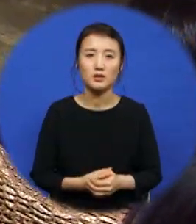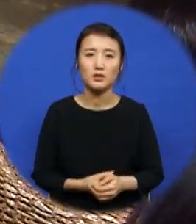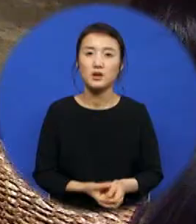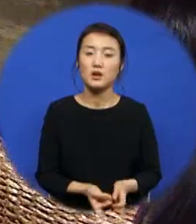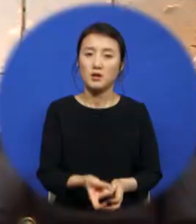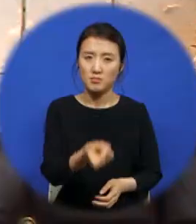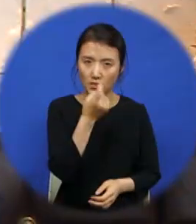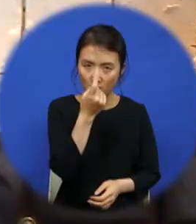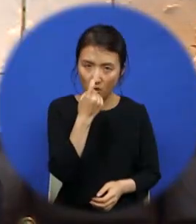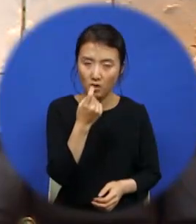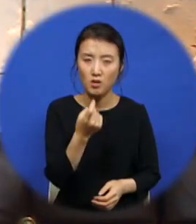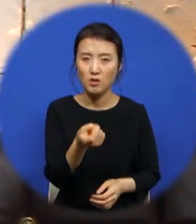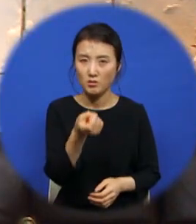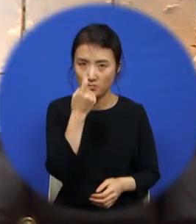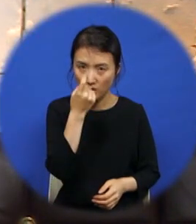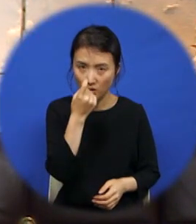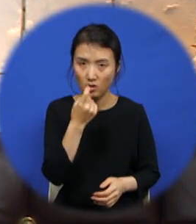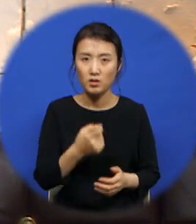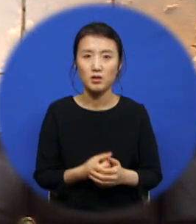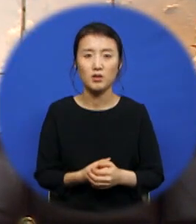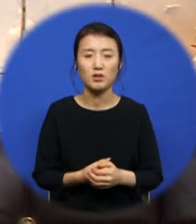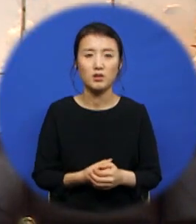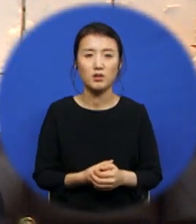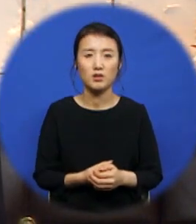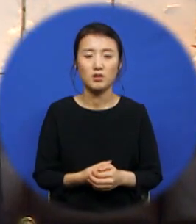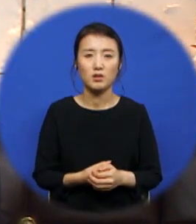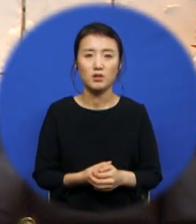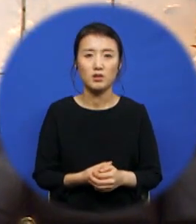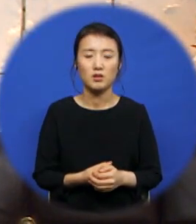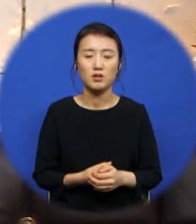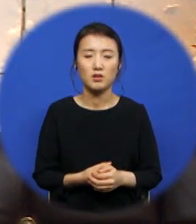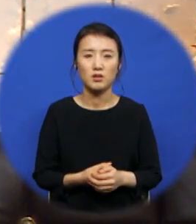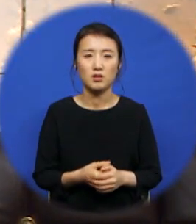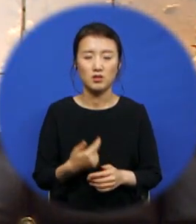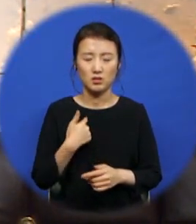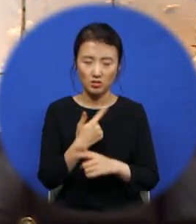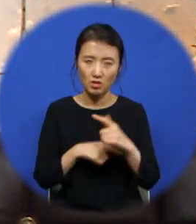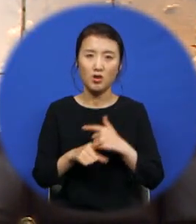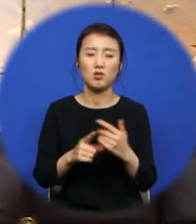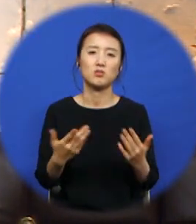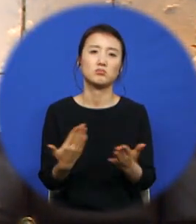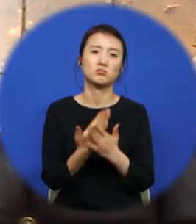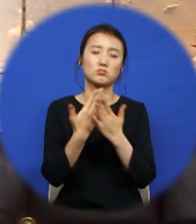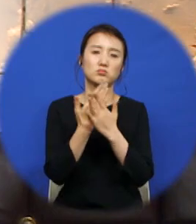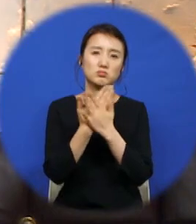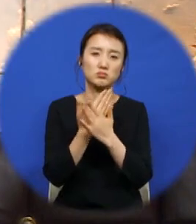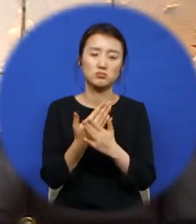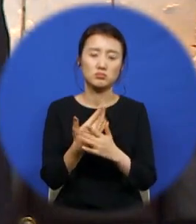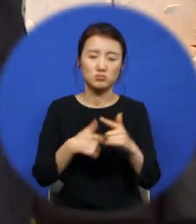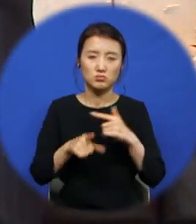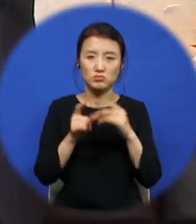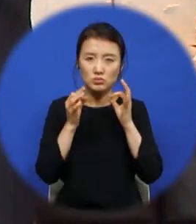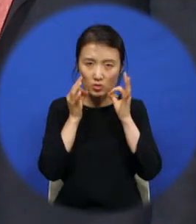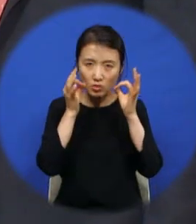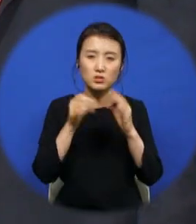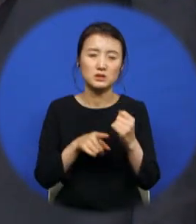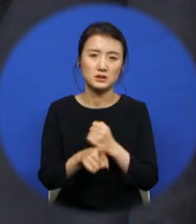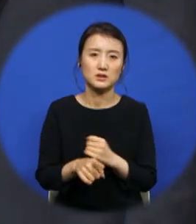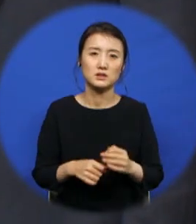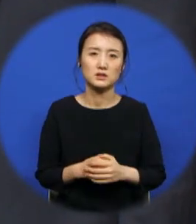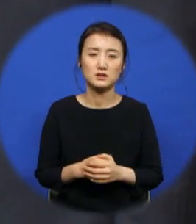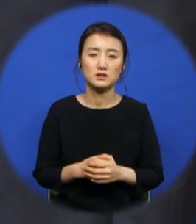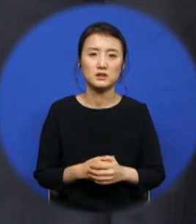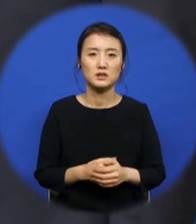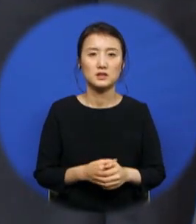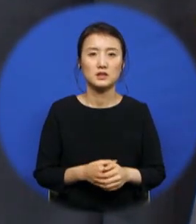가지고 계속 자기를 뭐죠 더 나아 지도록 가져올 등은 나 지도록 보시죠 이 젊은이 도록 더